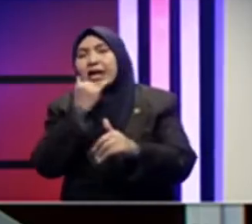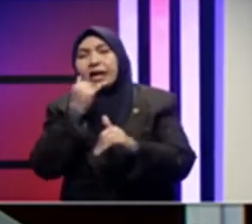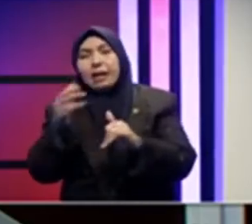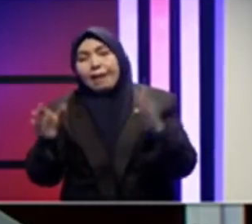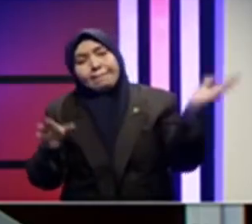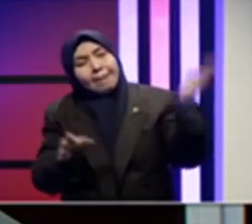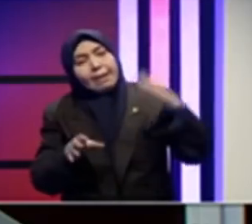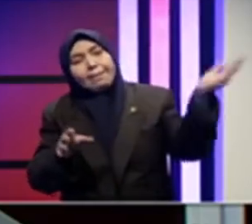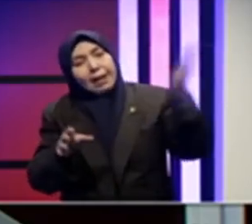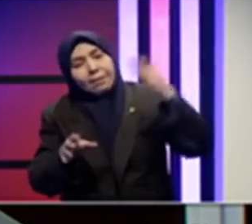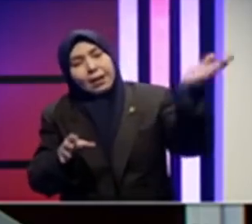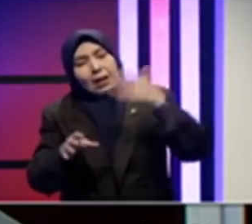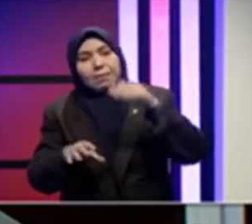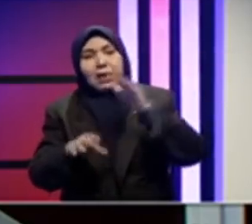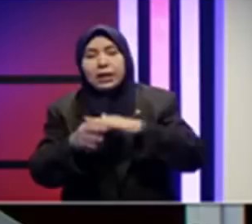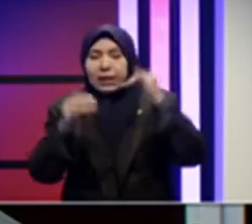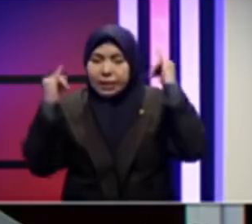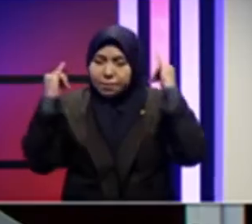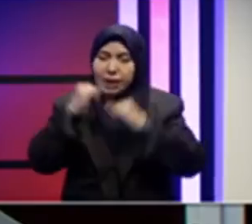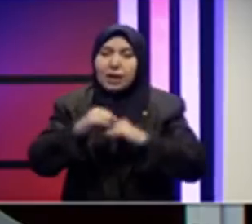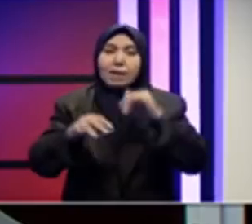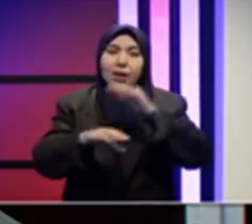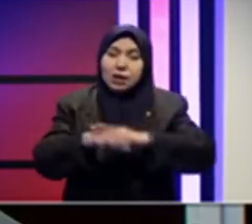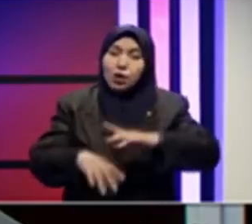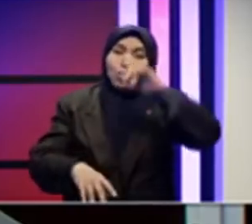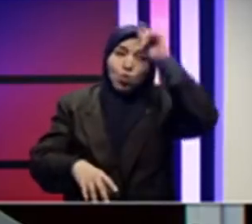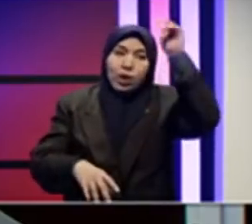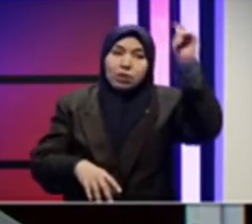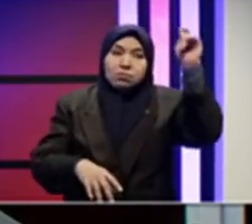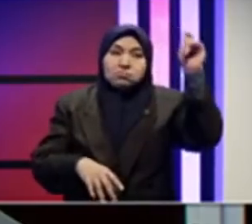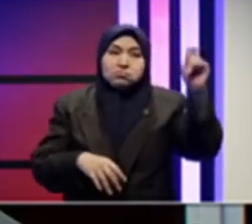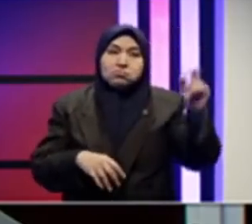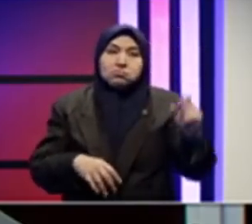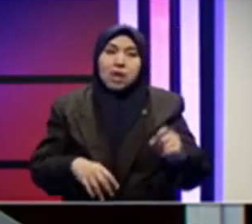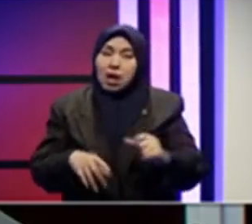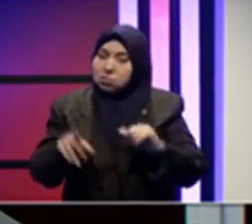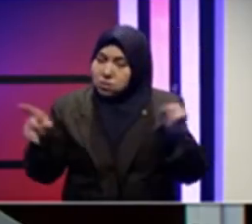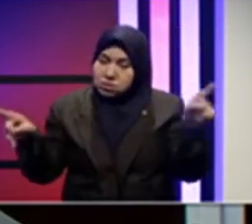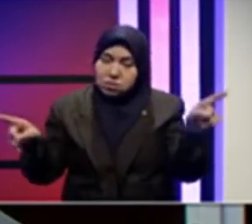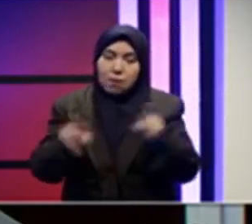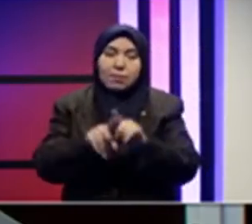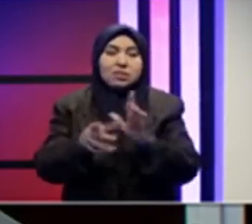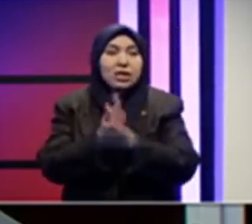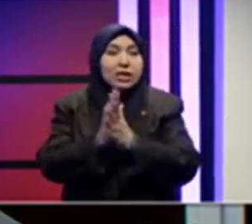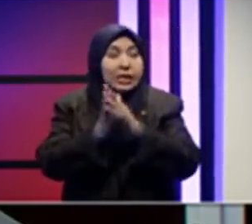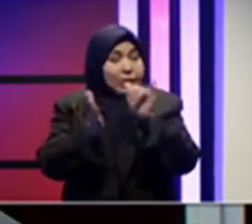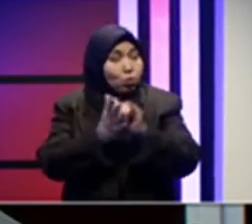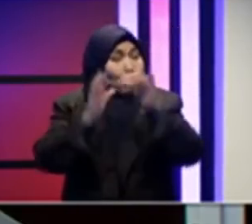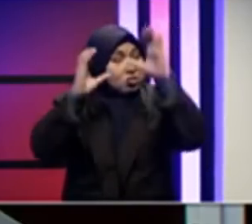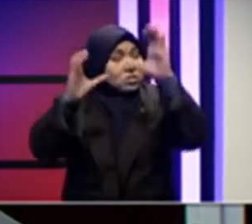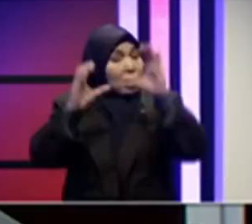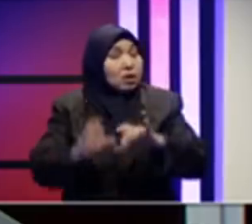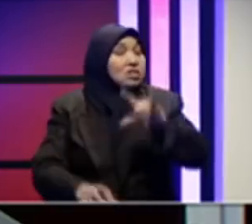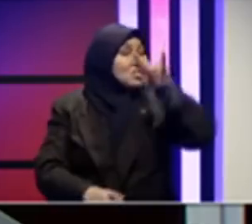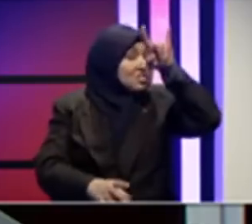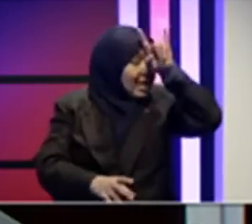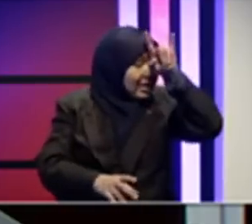kepada beribadah kepada Tuhannya lebih kurang sama saja. Jadi itu cara bagaimana